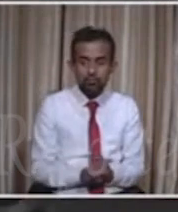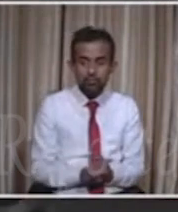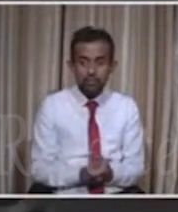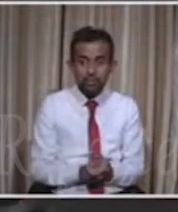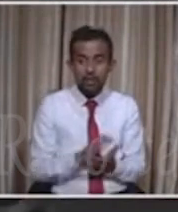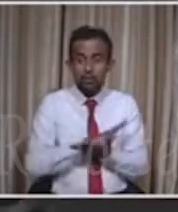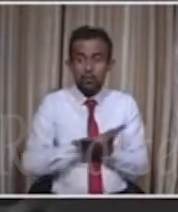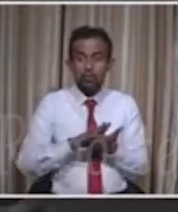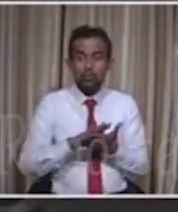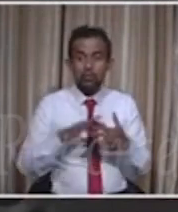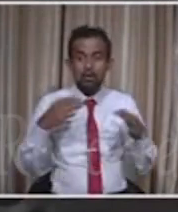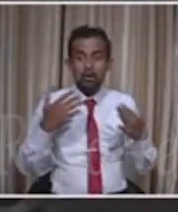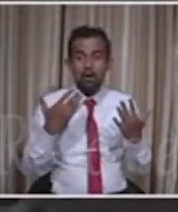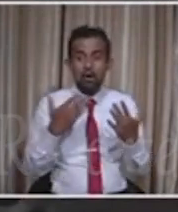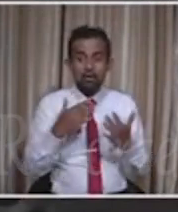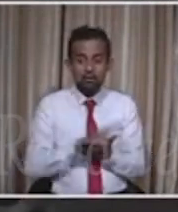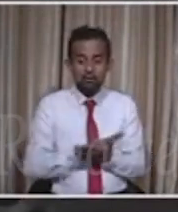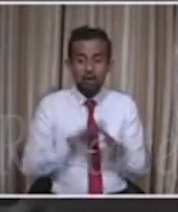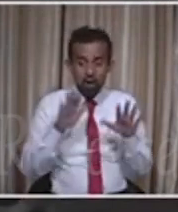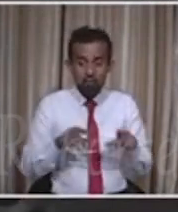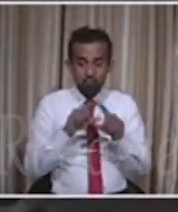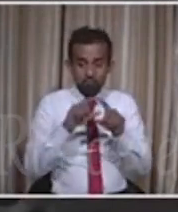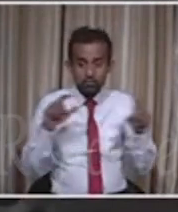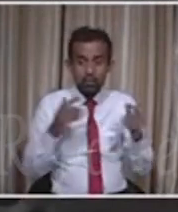ගෘෂාගේ අවසන් කරනවා අවසාන වාක්‍ය.